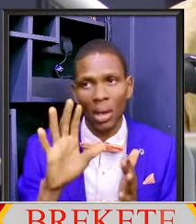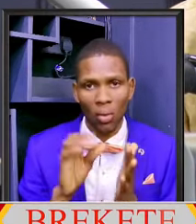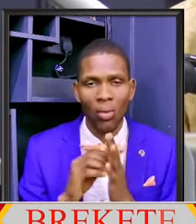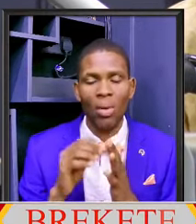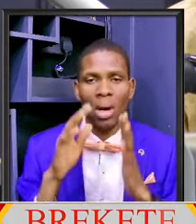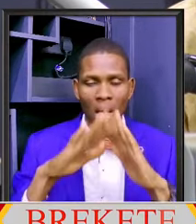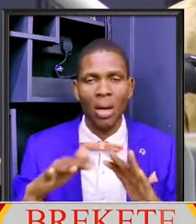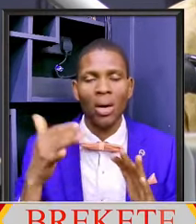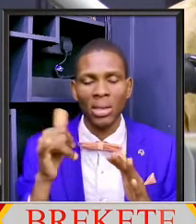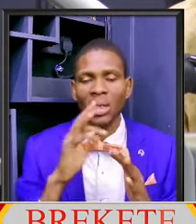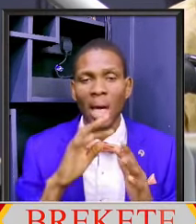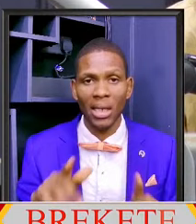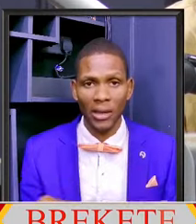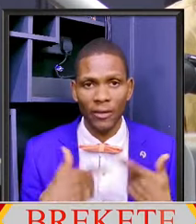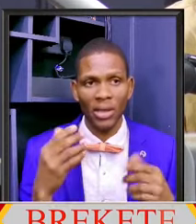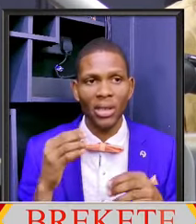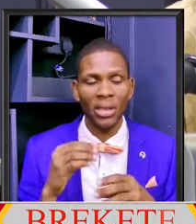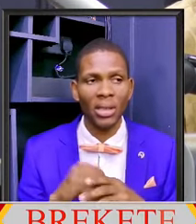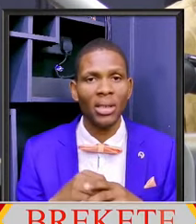live for